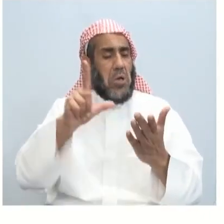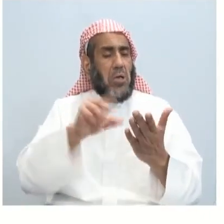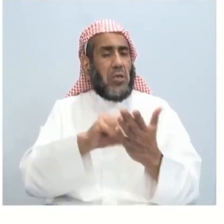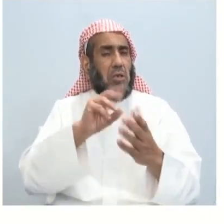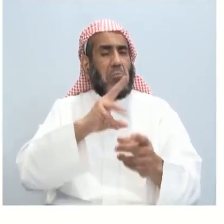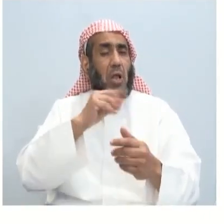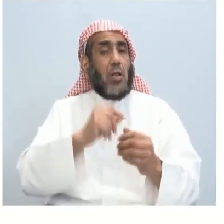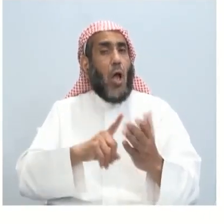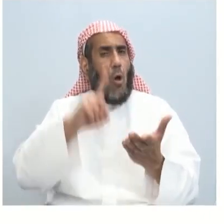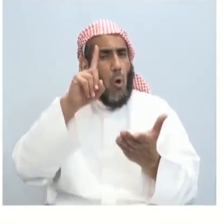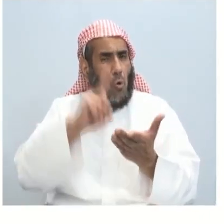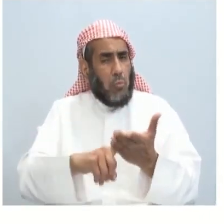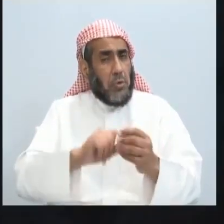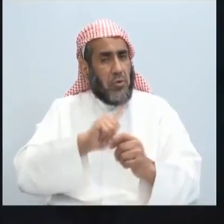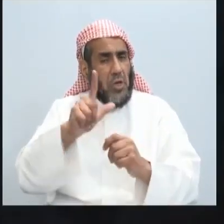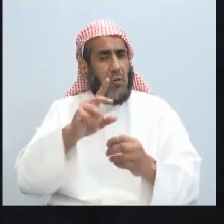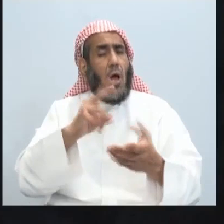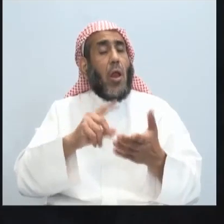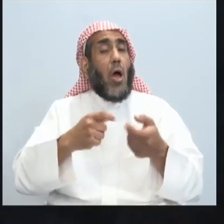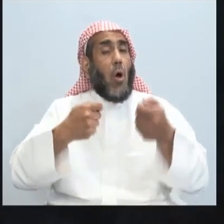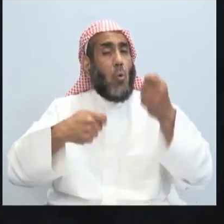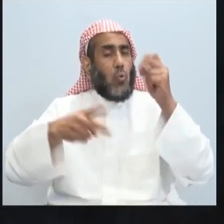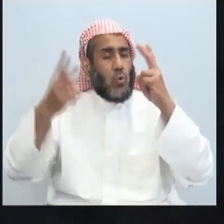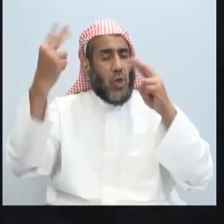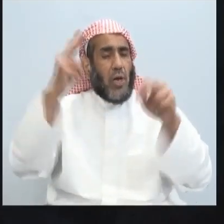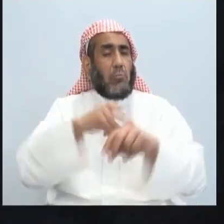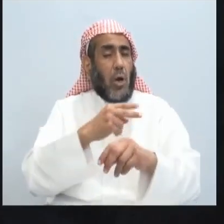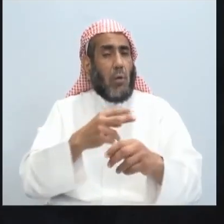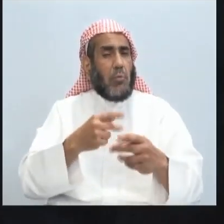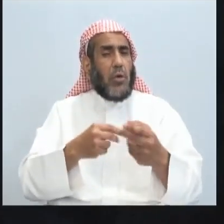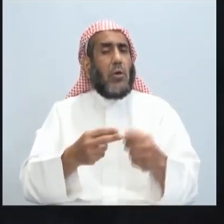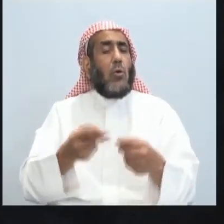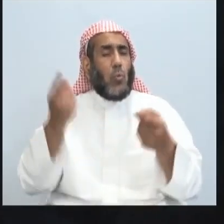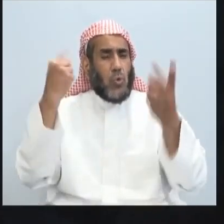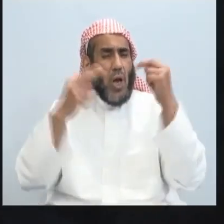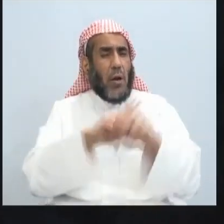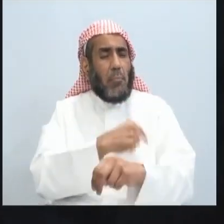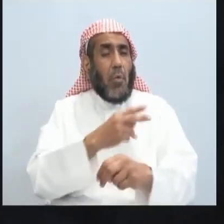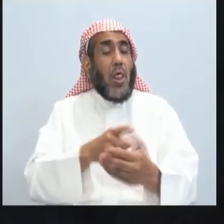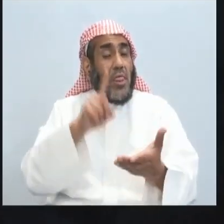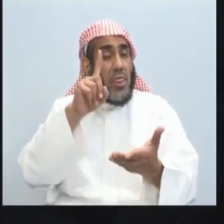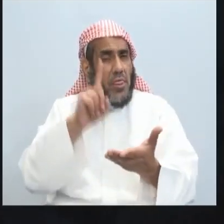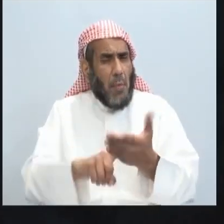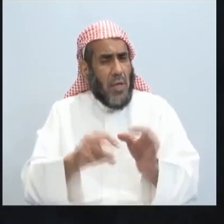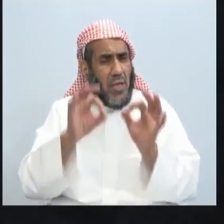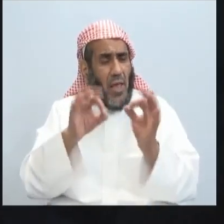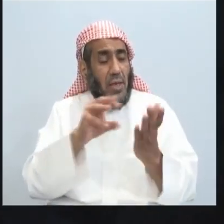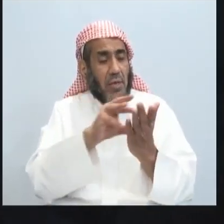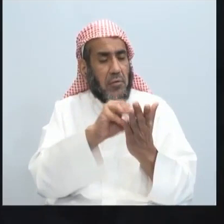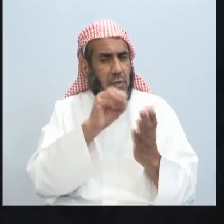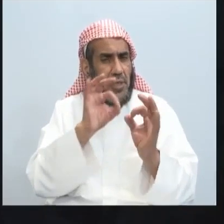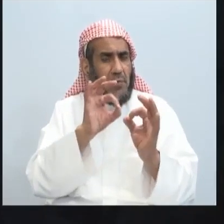حتى اثبت صحه الاستنتاج انا اجرب ان جربت وثبت هذا الاستنتاج